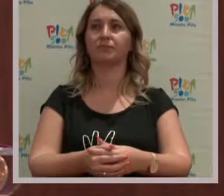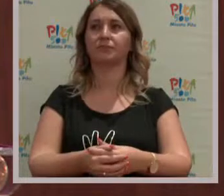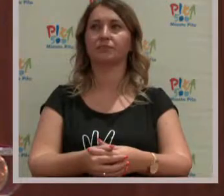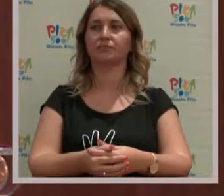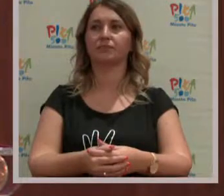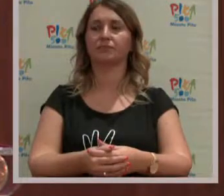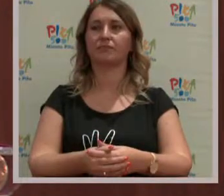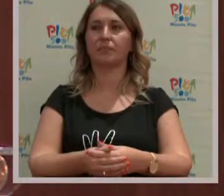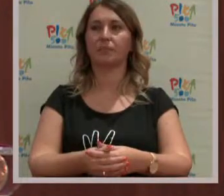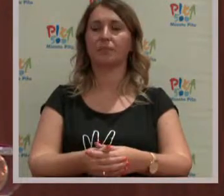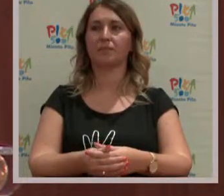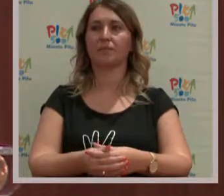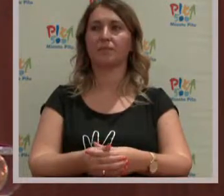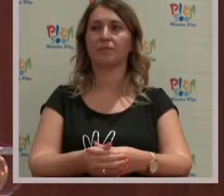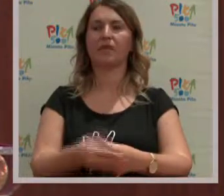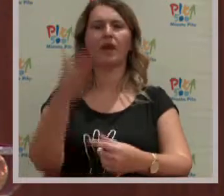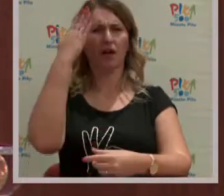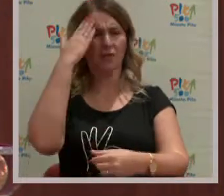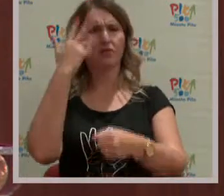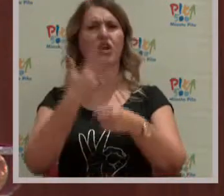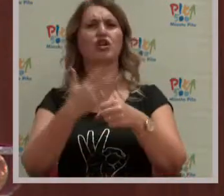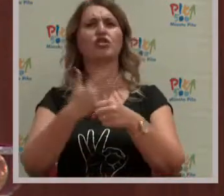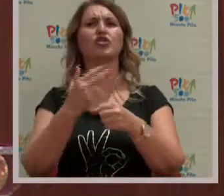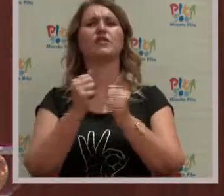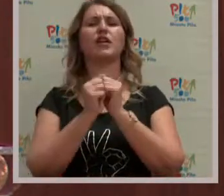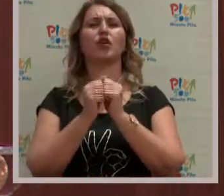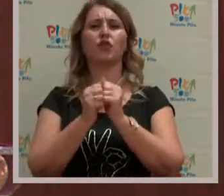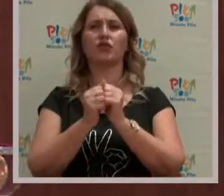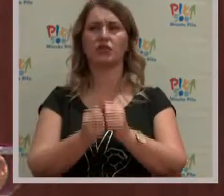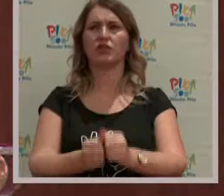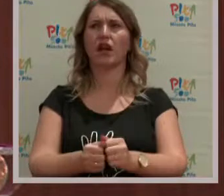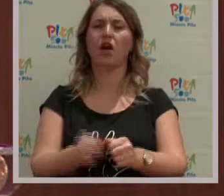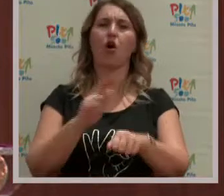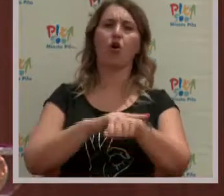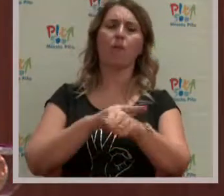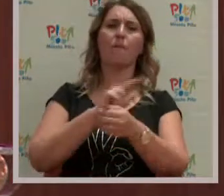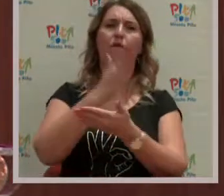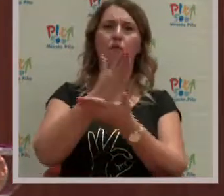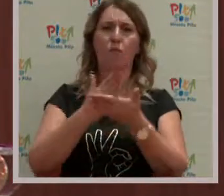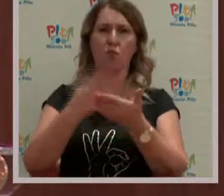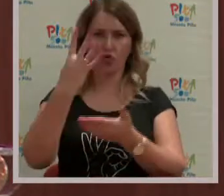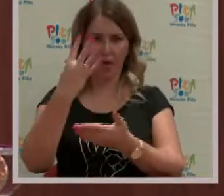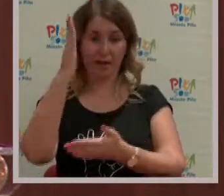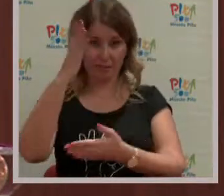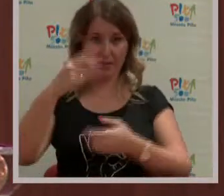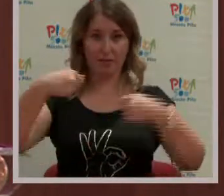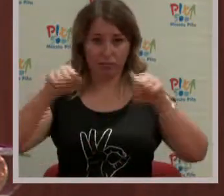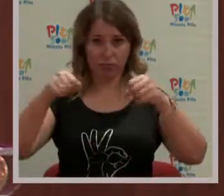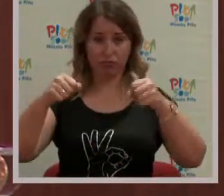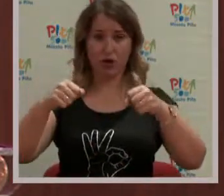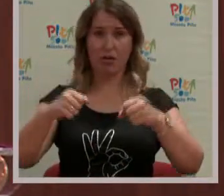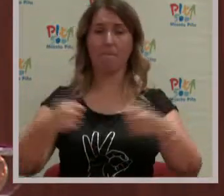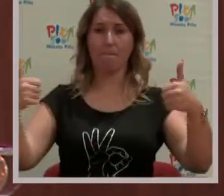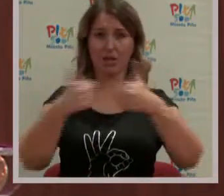Wiadomo, że będziemy 30 września jechać z Ostrowią o 15.30. O ile dobrze pamiętam, jest